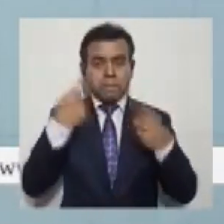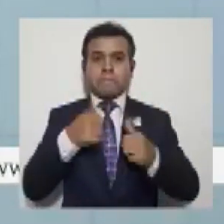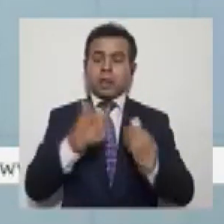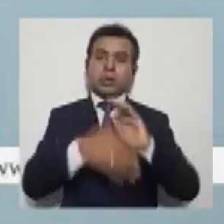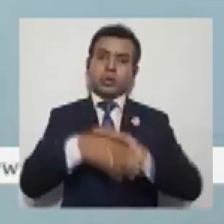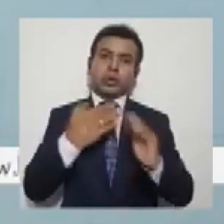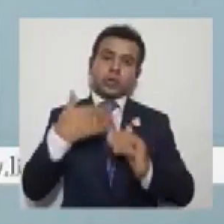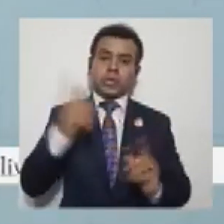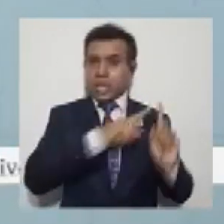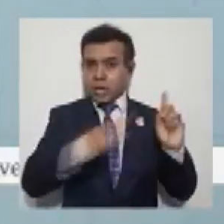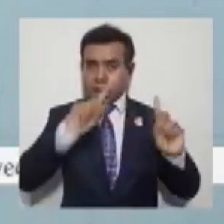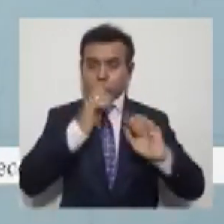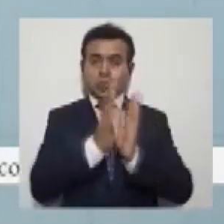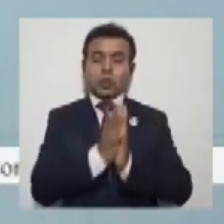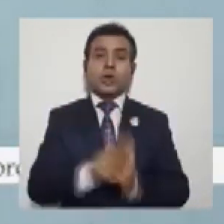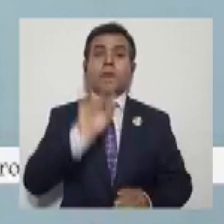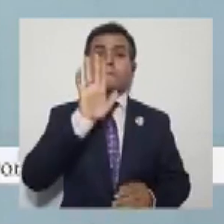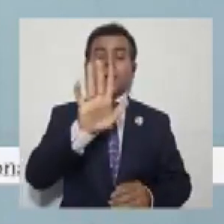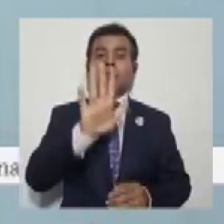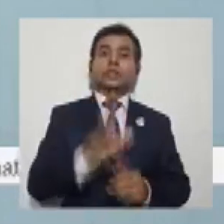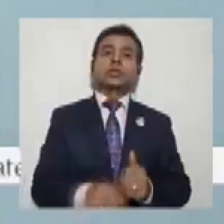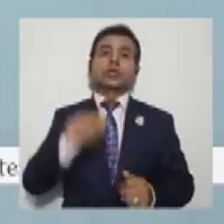থেকে ফিরে গেছেন।